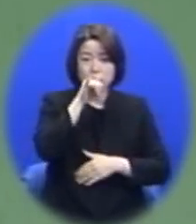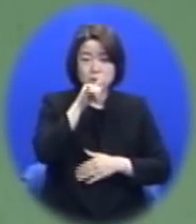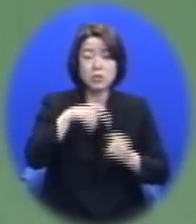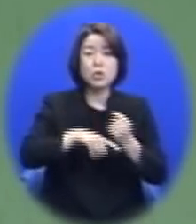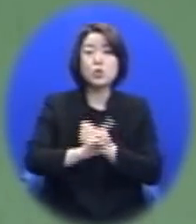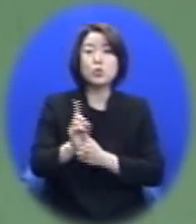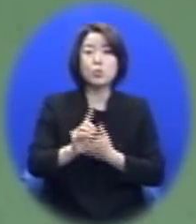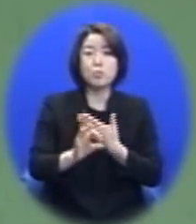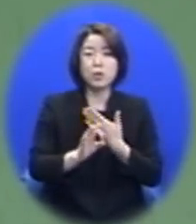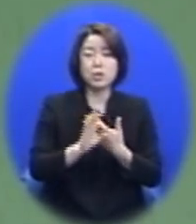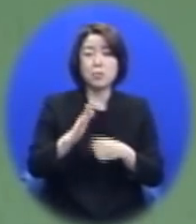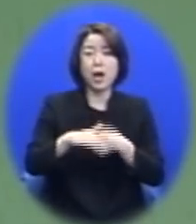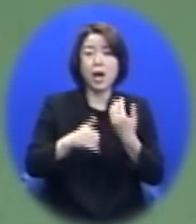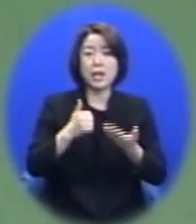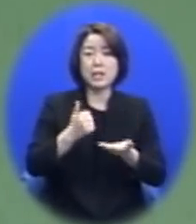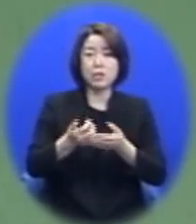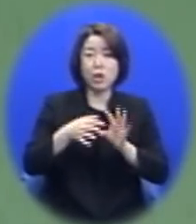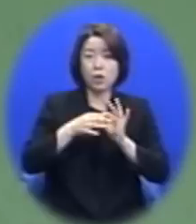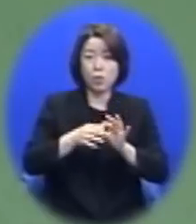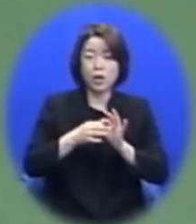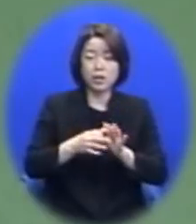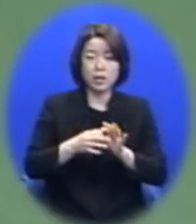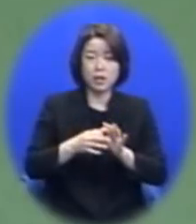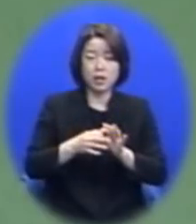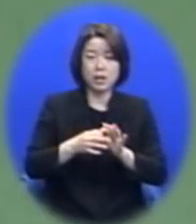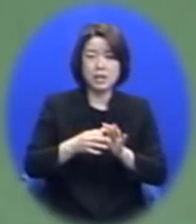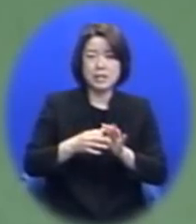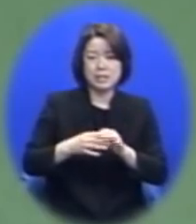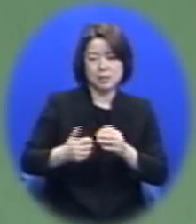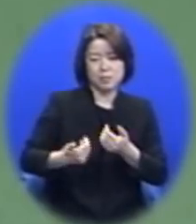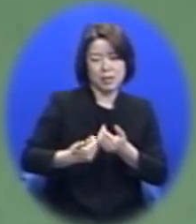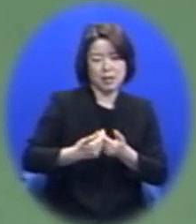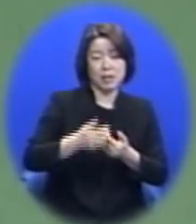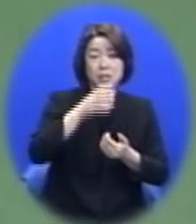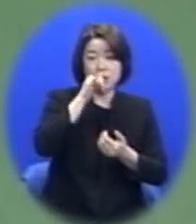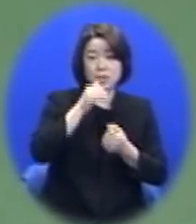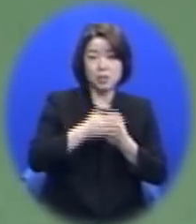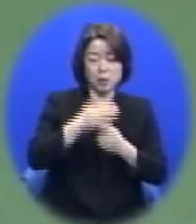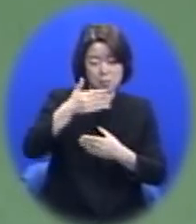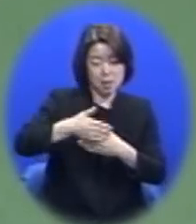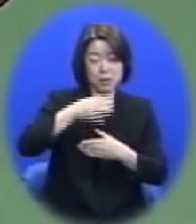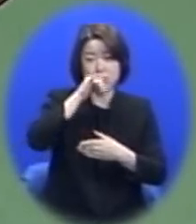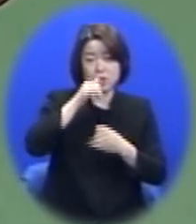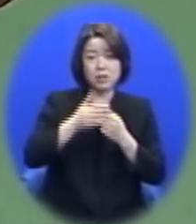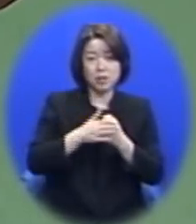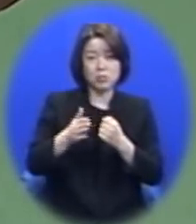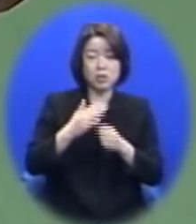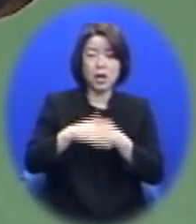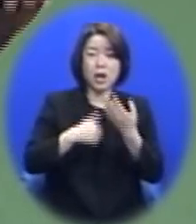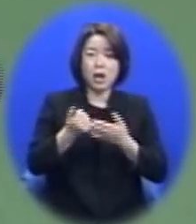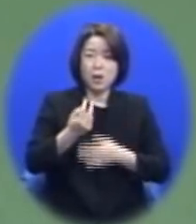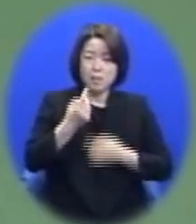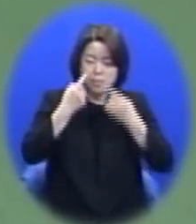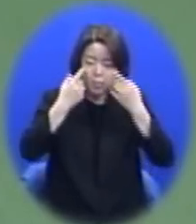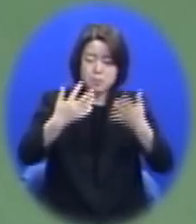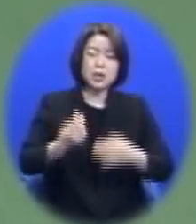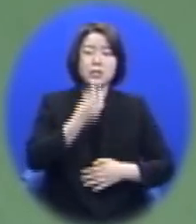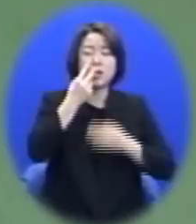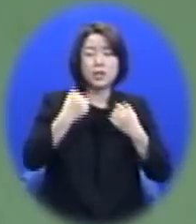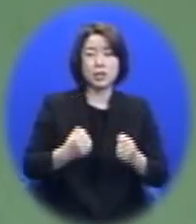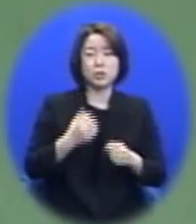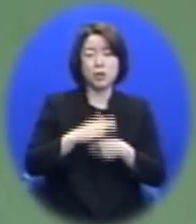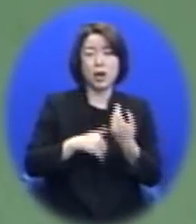하나님과의 관계가 지금 틀어져 있기 때문입니다. 하나님 분명히 살아계시고 하나님은